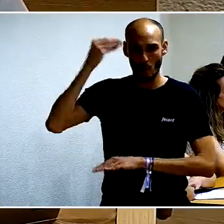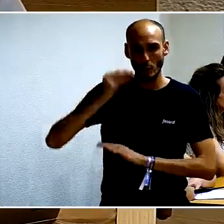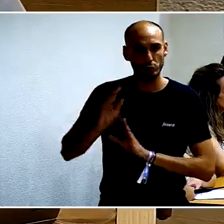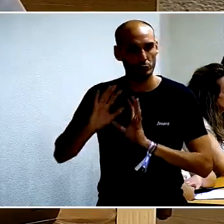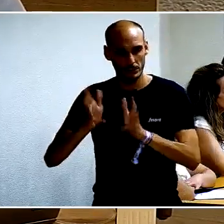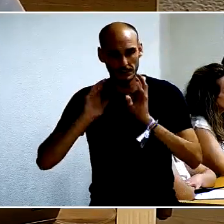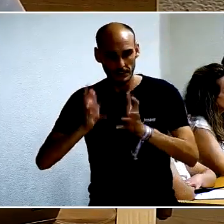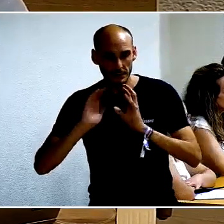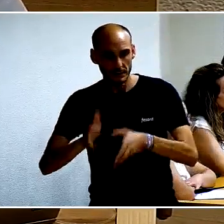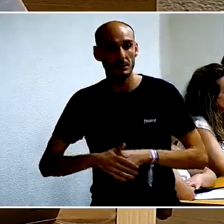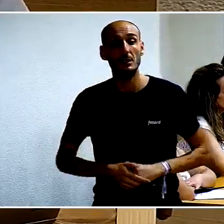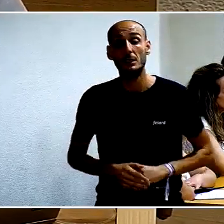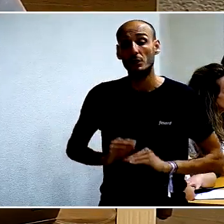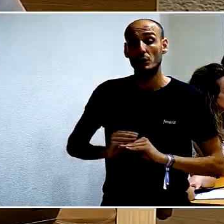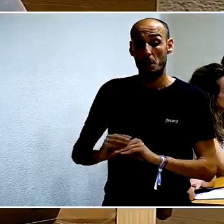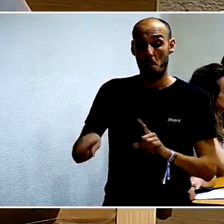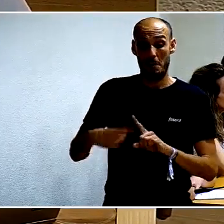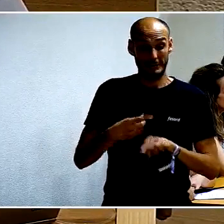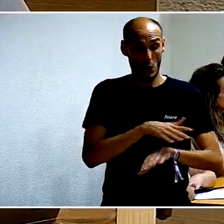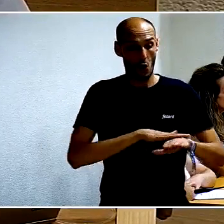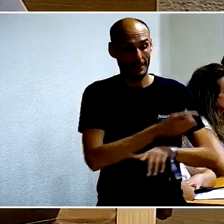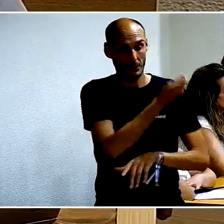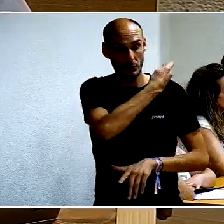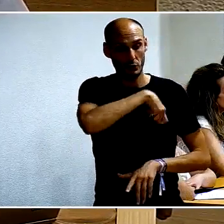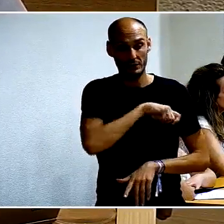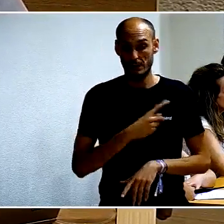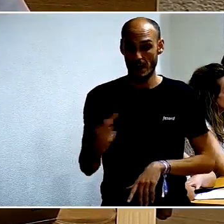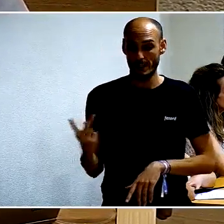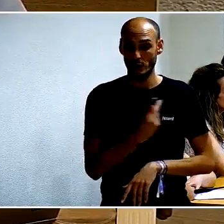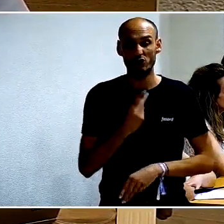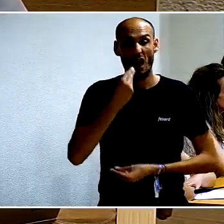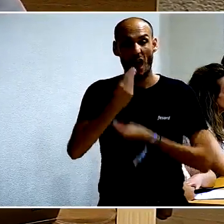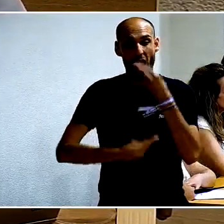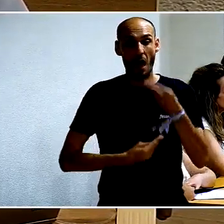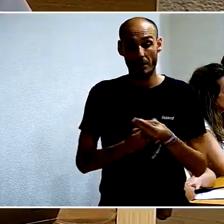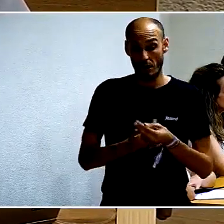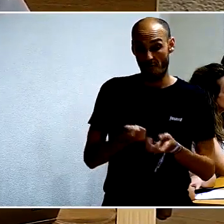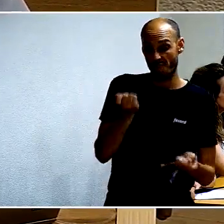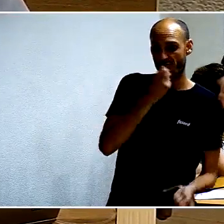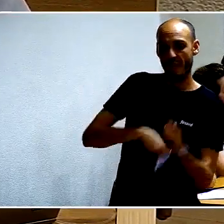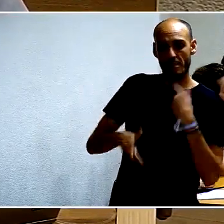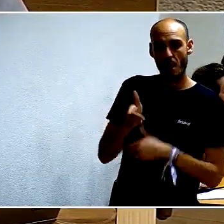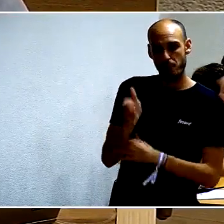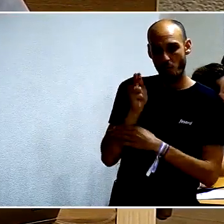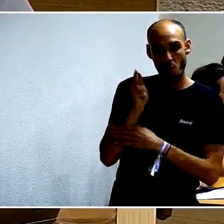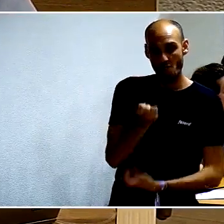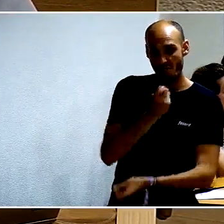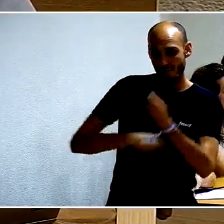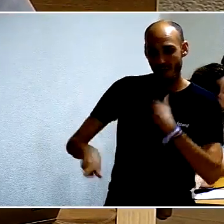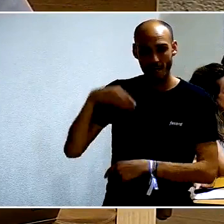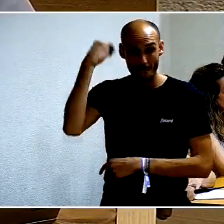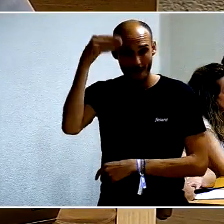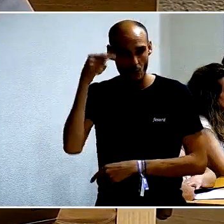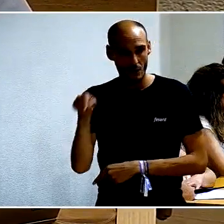successius governs de l'estat espanyol estan venent armes contínuament. Està sembrat els